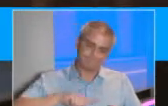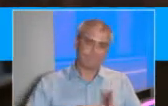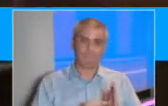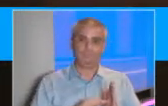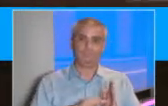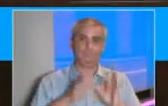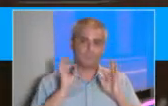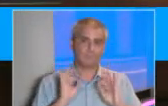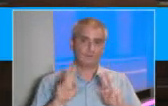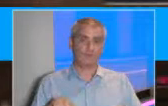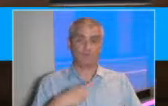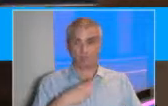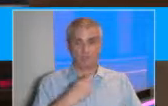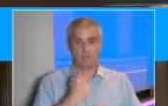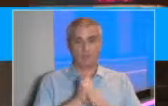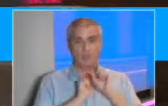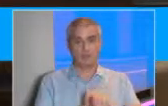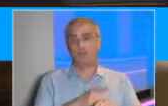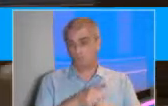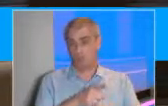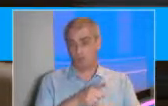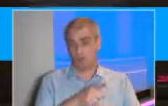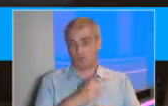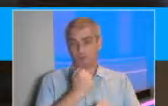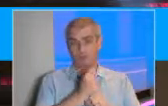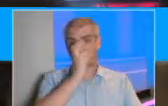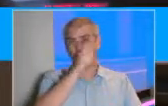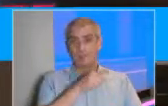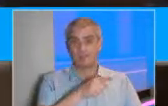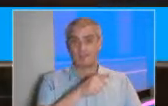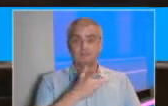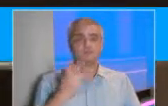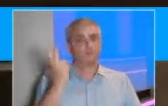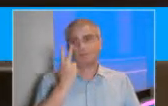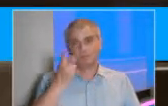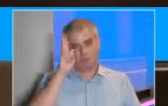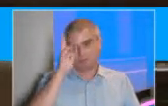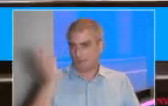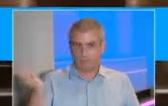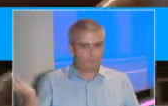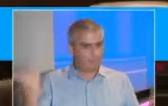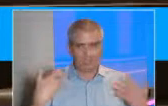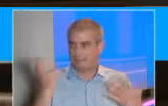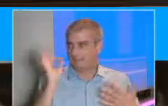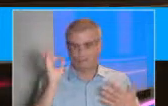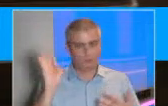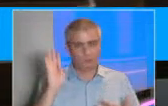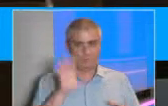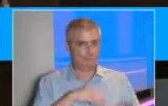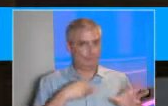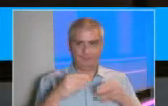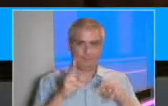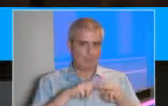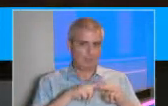די נחושים באופן מובהק לתמוך בקו הזה שמוביל בני גנץ. כמובן בליכוד אין סיכוי שנראה את נתניהו מתפשר